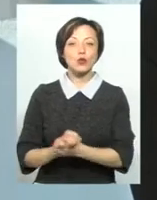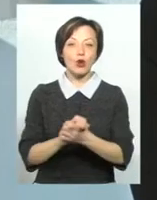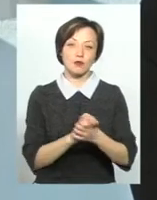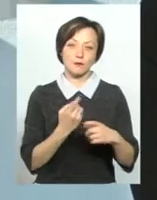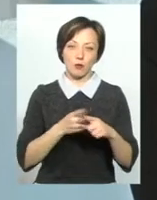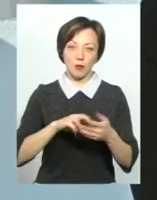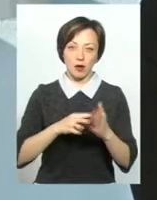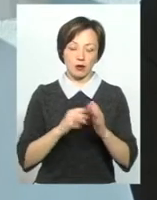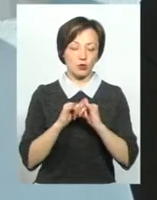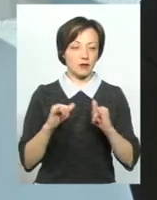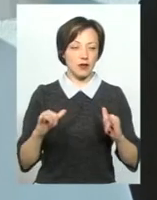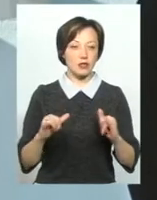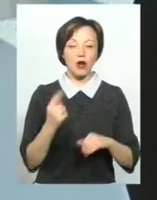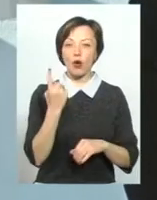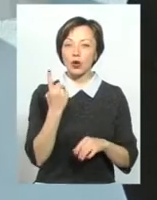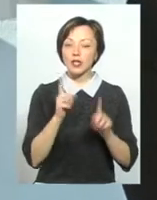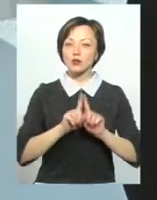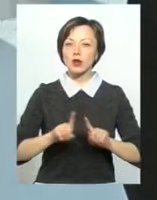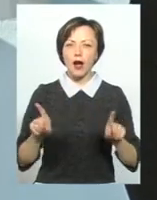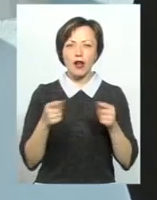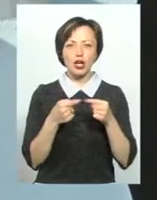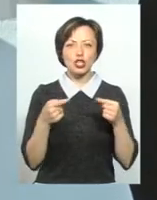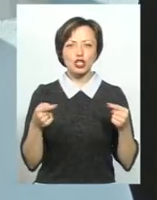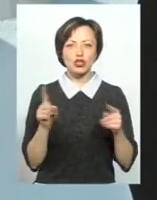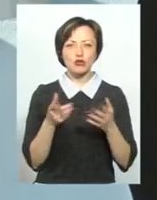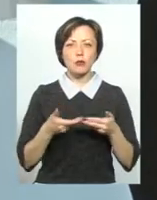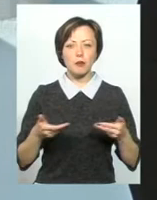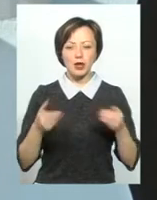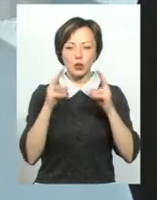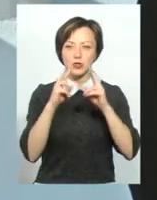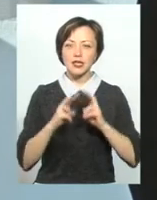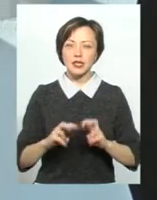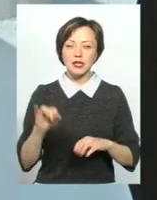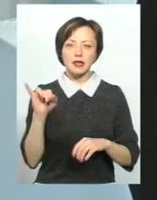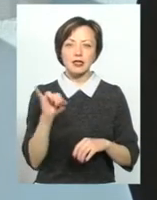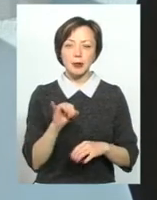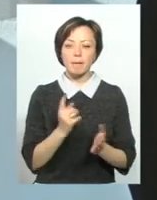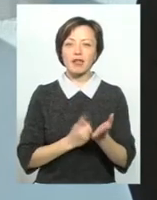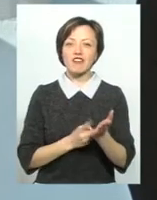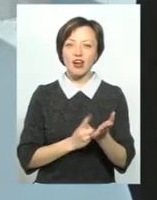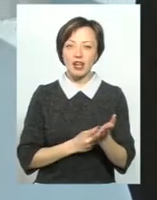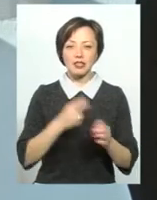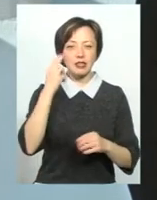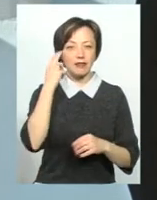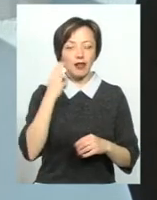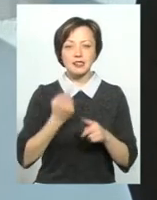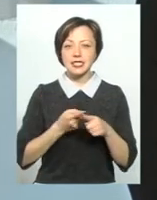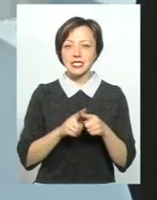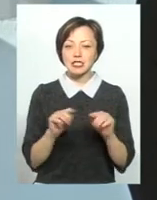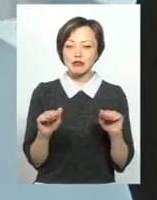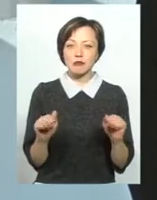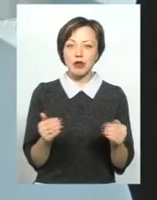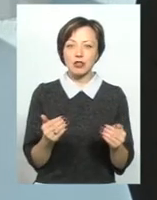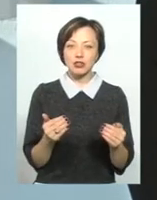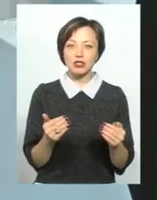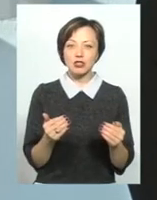плані розвивається. Одне із унікальних речей, що ми дослідили і підтвердили китайці, це зменшення